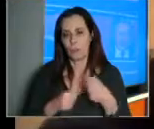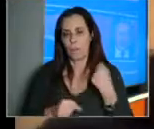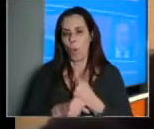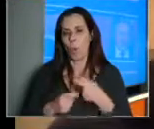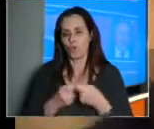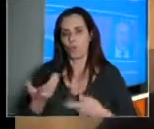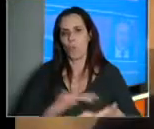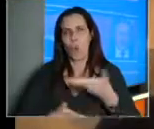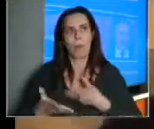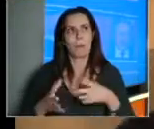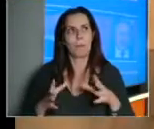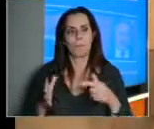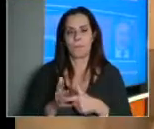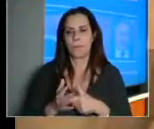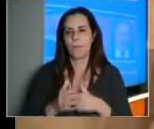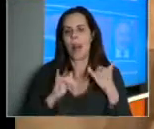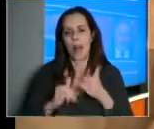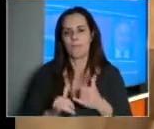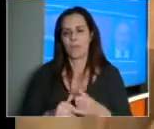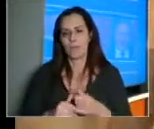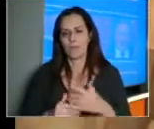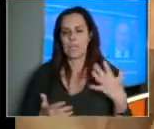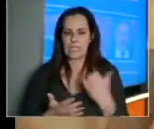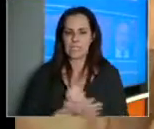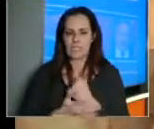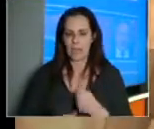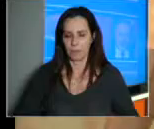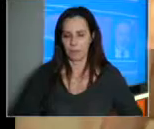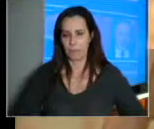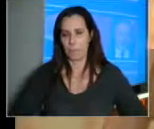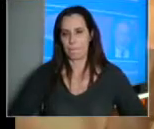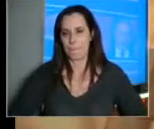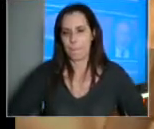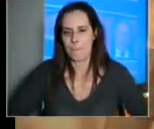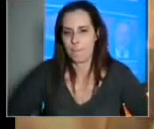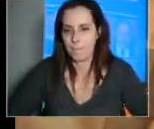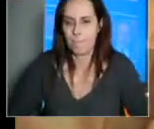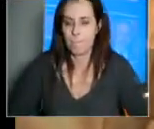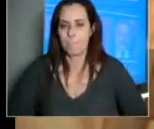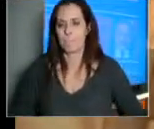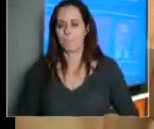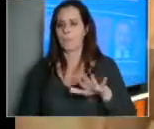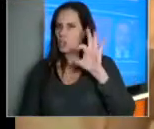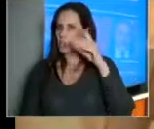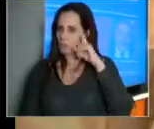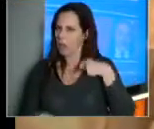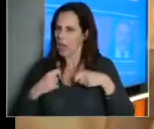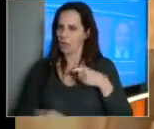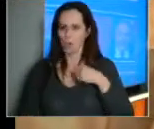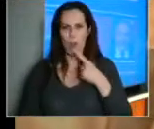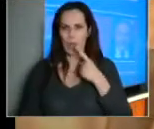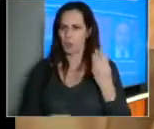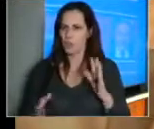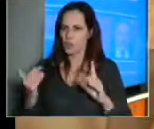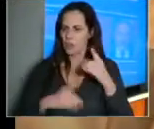פעולה, כיוון שביחד זה להביא פה איזשהו הישג לעולם התורה, אבל ש"ס גם יודעת לרכך אותם. עכשיו אני יכול להגיד לך